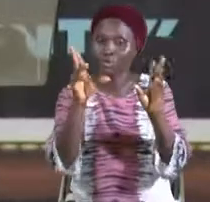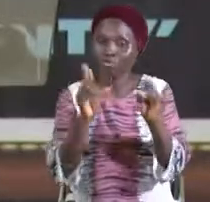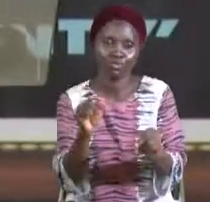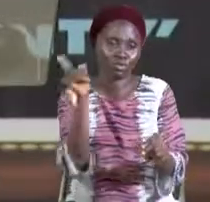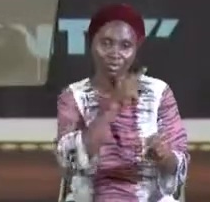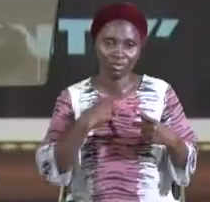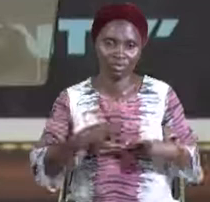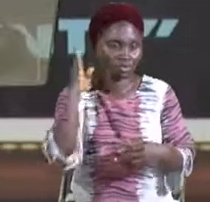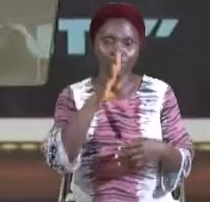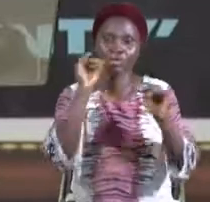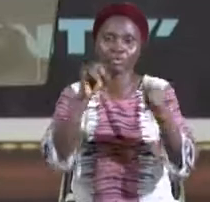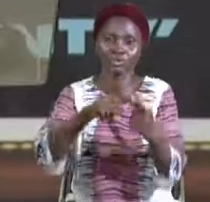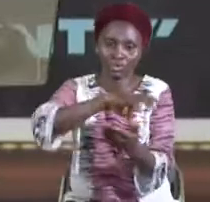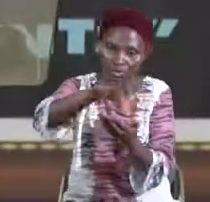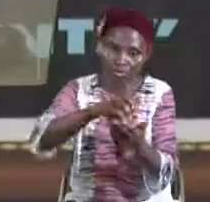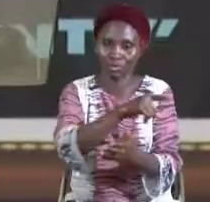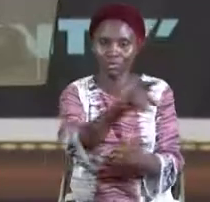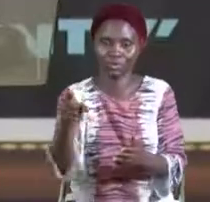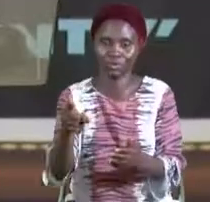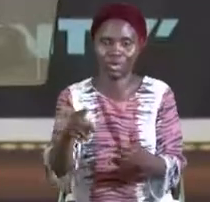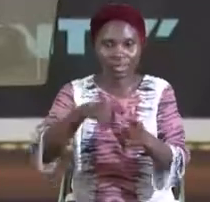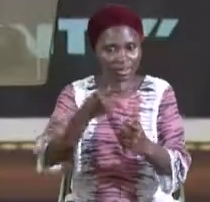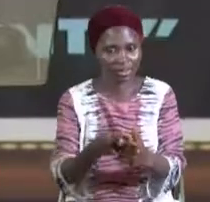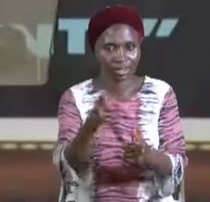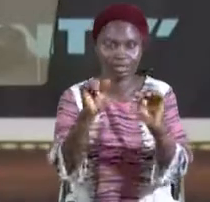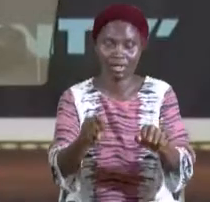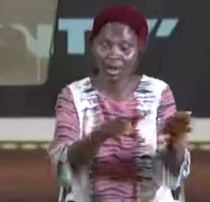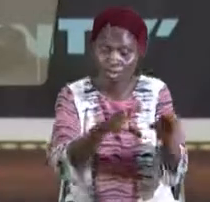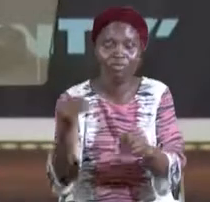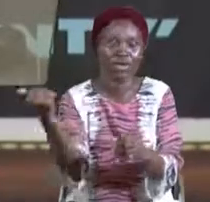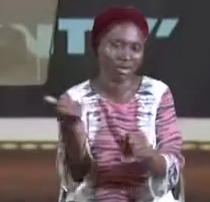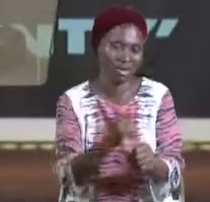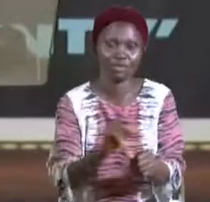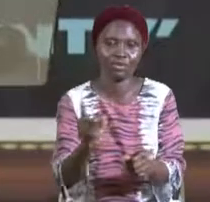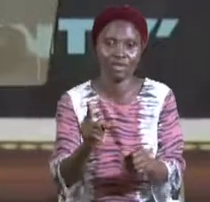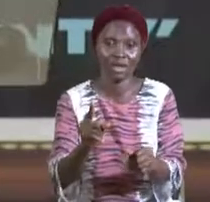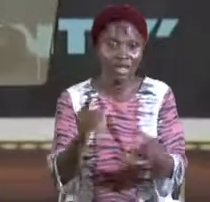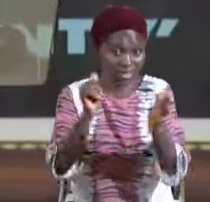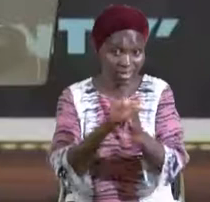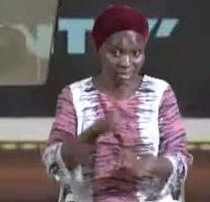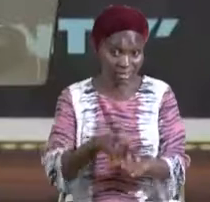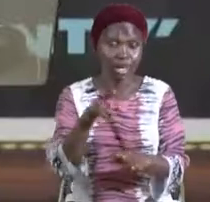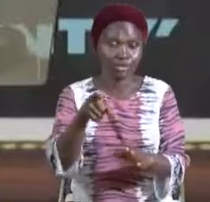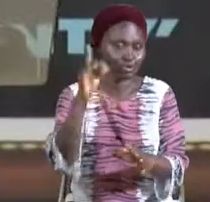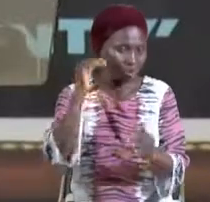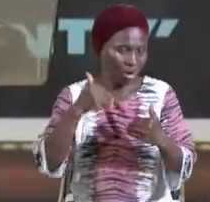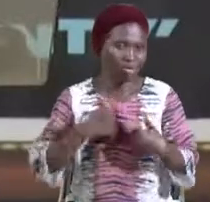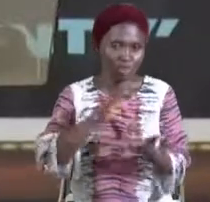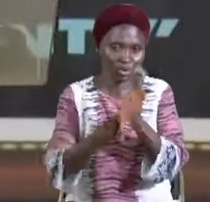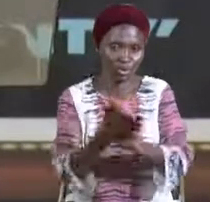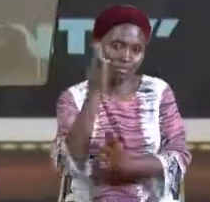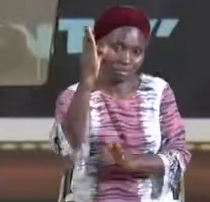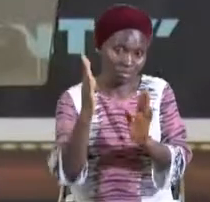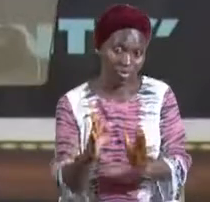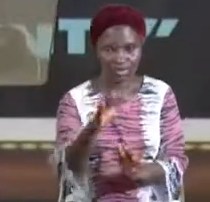ne peut te confondre, aucun sadducéen ne peut te confondre, alors tu peux aller partout où tu veux. En réalité, en ce moment, tu vas devenir prédicateur toi-même.